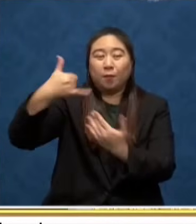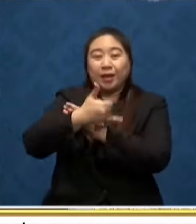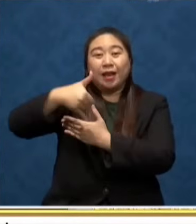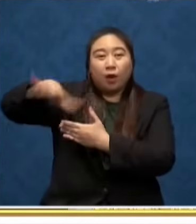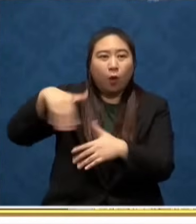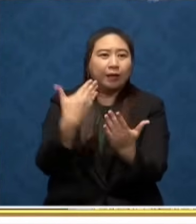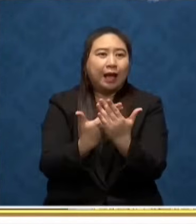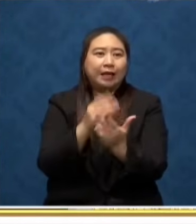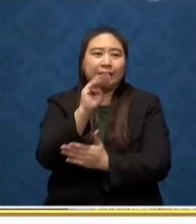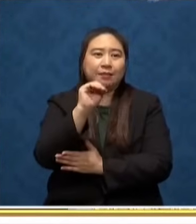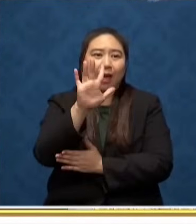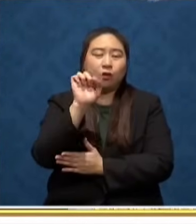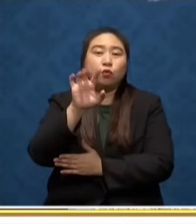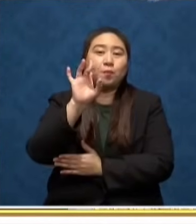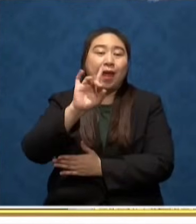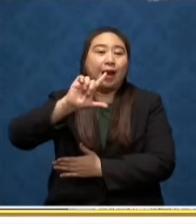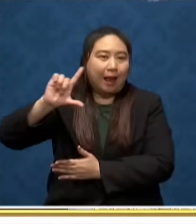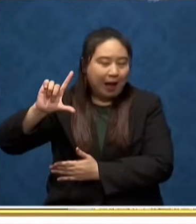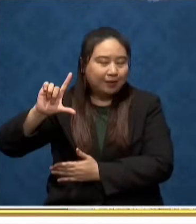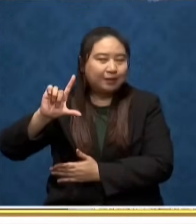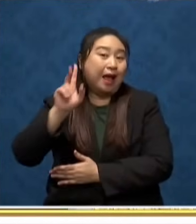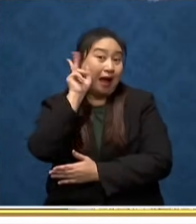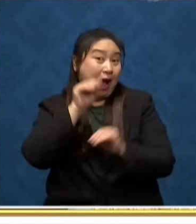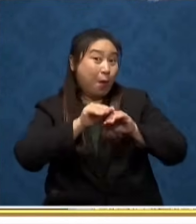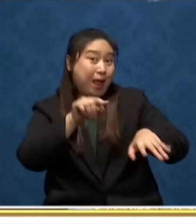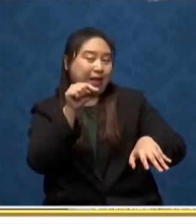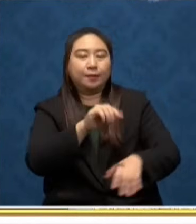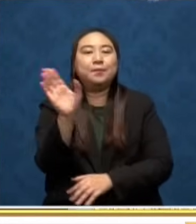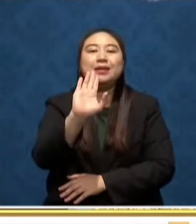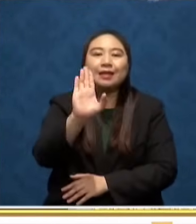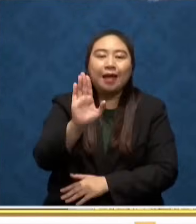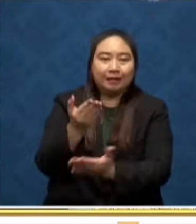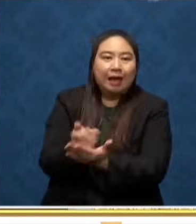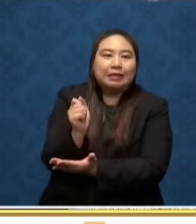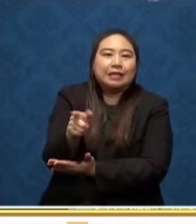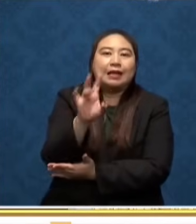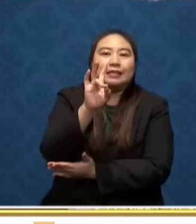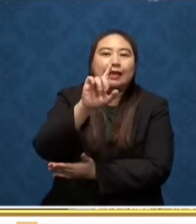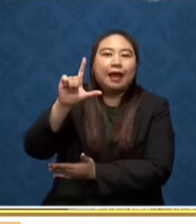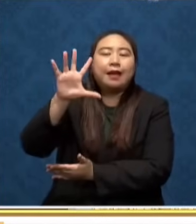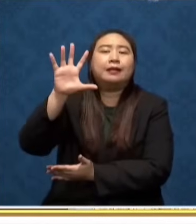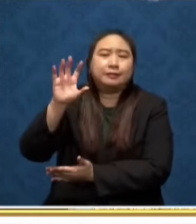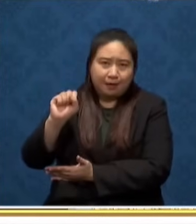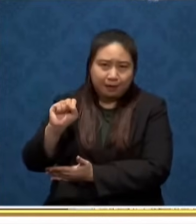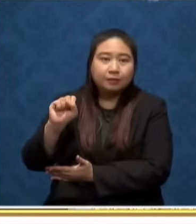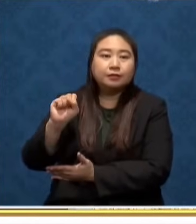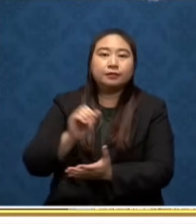ช่ 45.8 ล้านบาทตามที่สื่อนำเสนอแต่ใช้ไปแค่ 7,500,000 บาทเท่านั้น